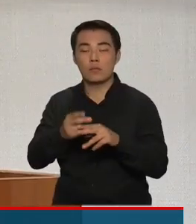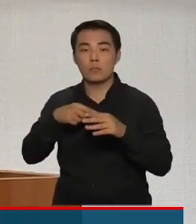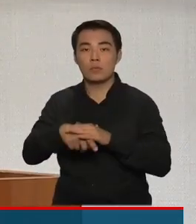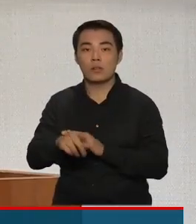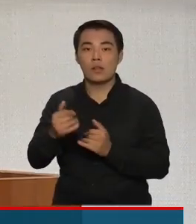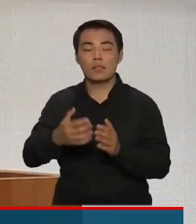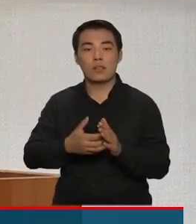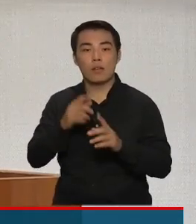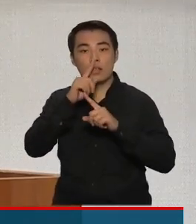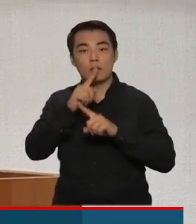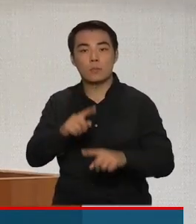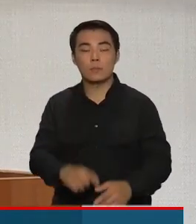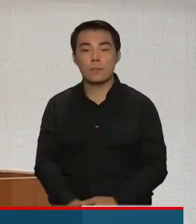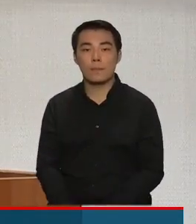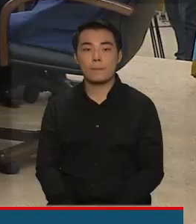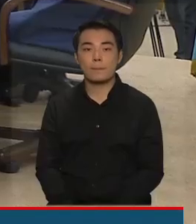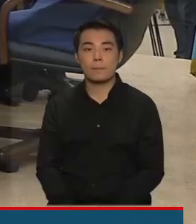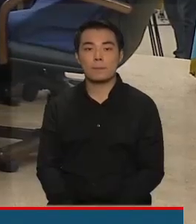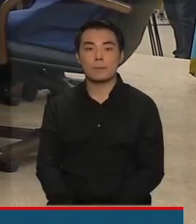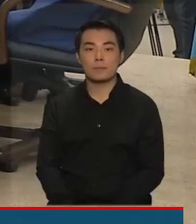ешқандай тапшылық болмайды.